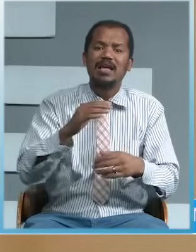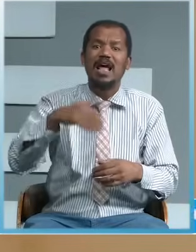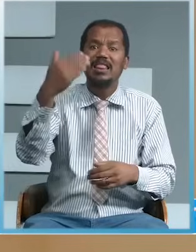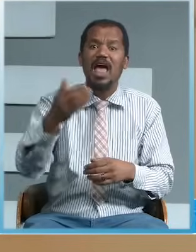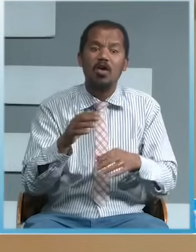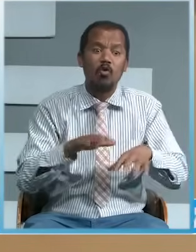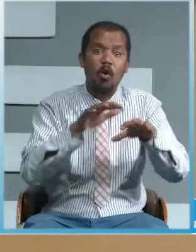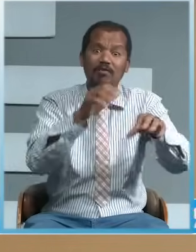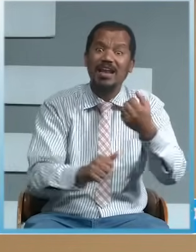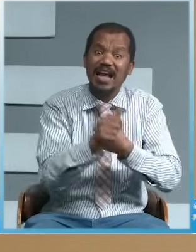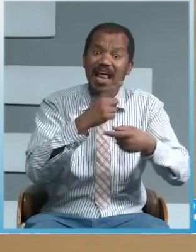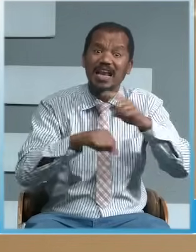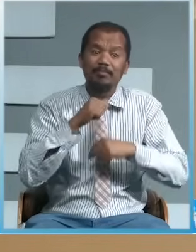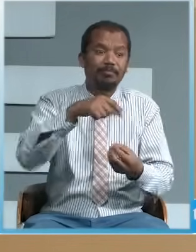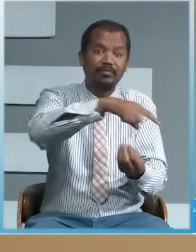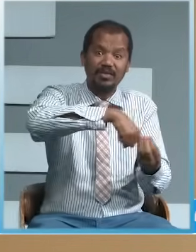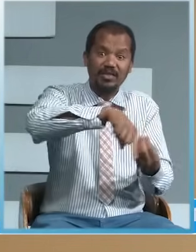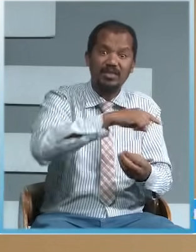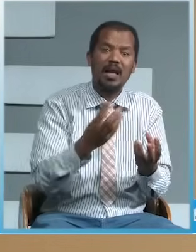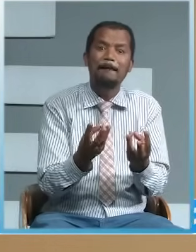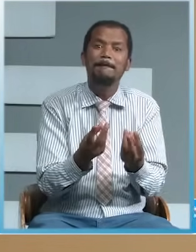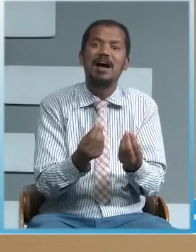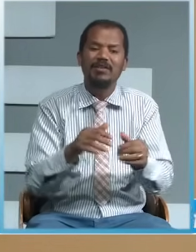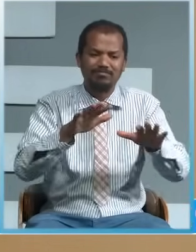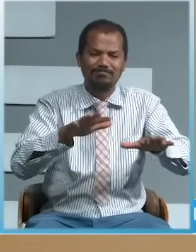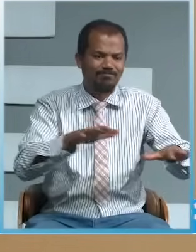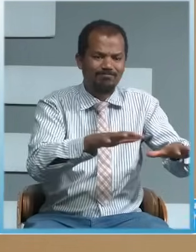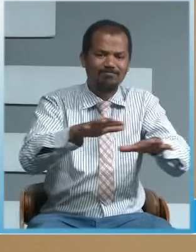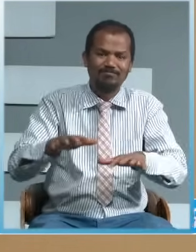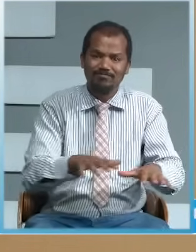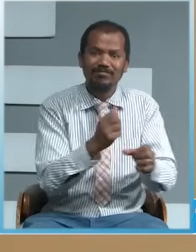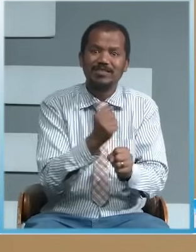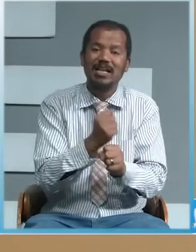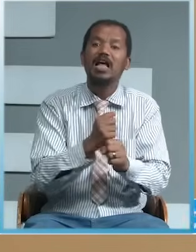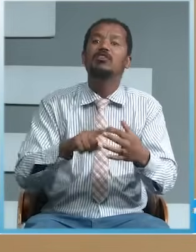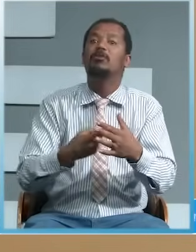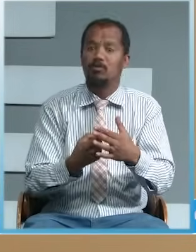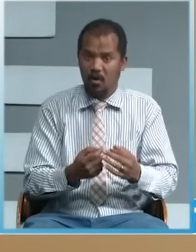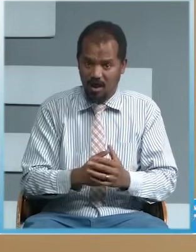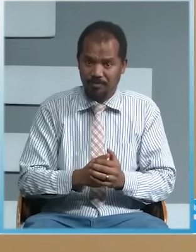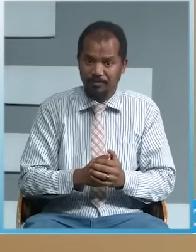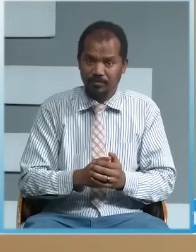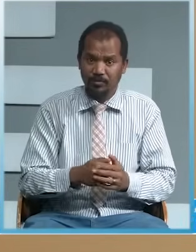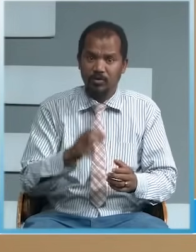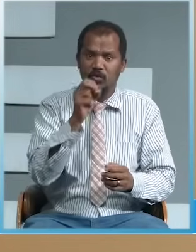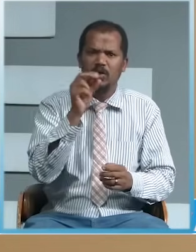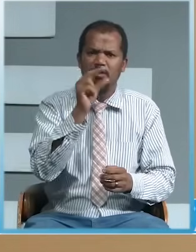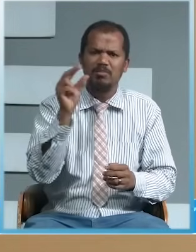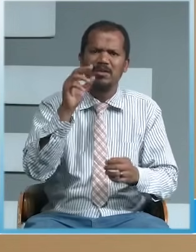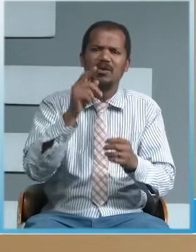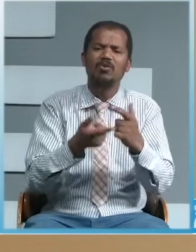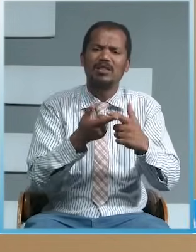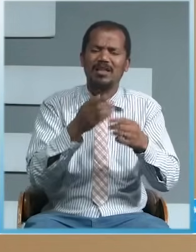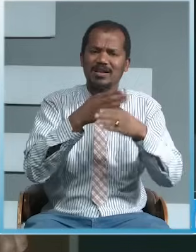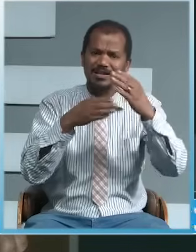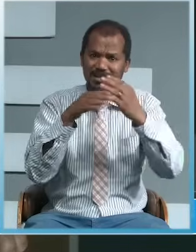ቀጣይ የጎርፍ አደጋ እንዳይከሰትበት አካባቢውን በአፈር የመደልደል ስራ መጀመሩን ተናግረዋል። የዊቡር